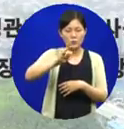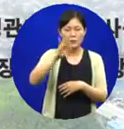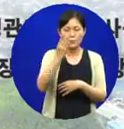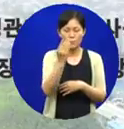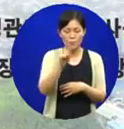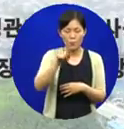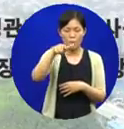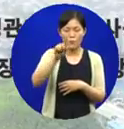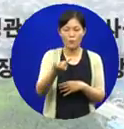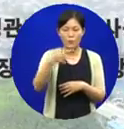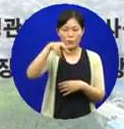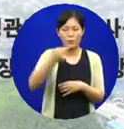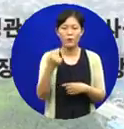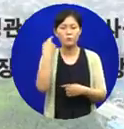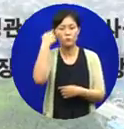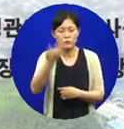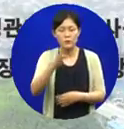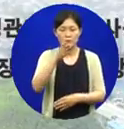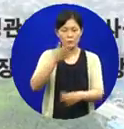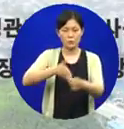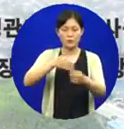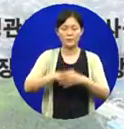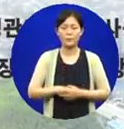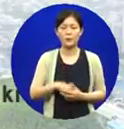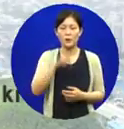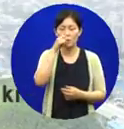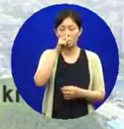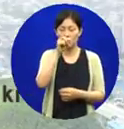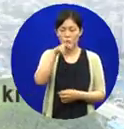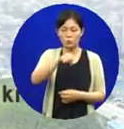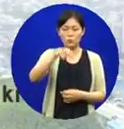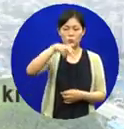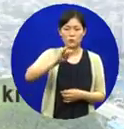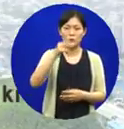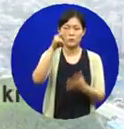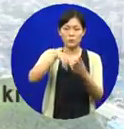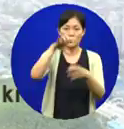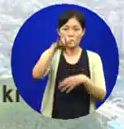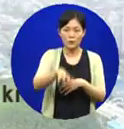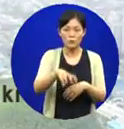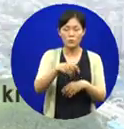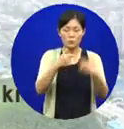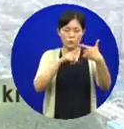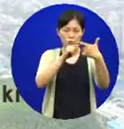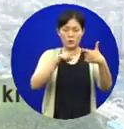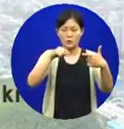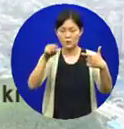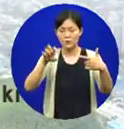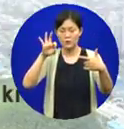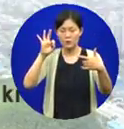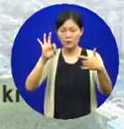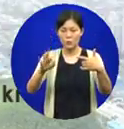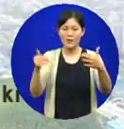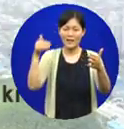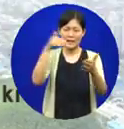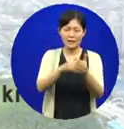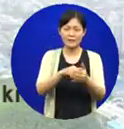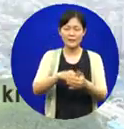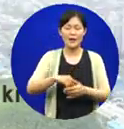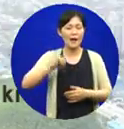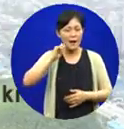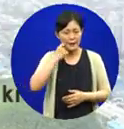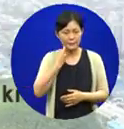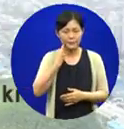보건소 질병관리팀으로 알아보시기 바랍니다. 수지도서관은 6월부터 10월까지 어르신들을 위한 독서